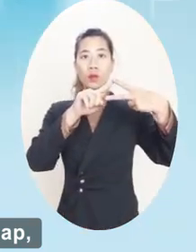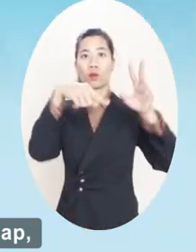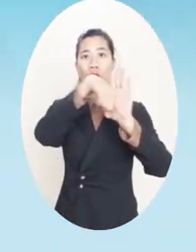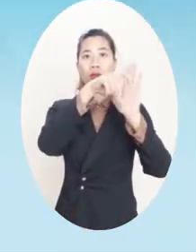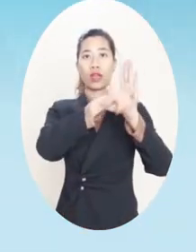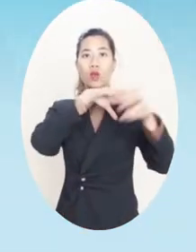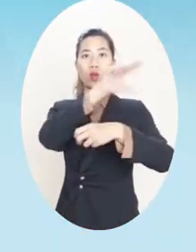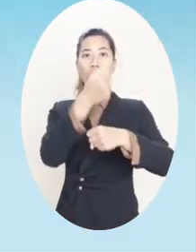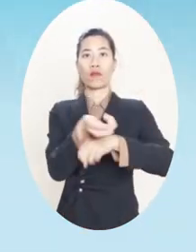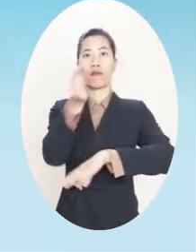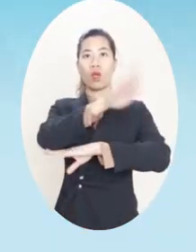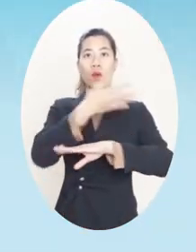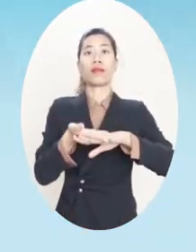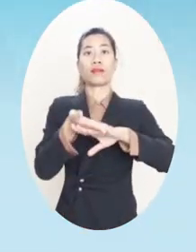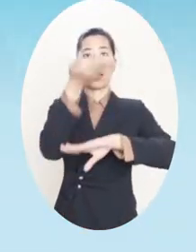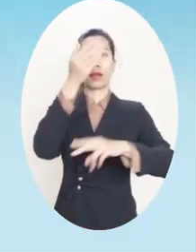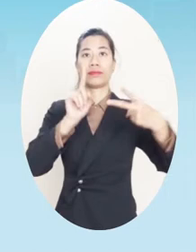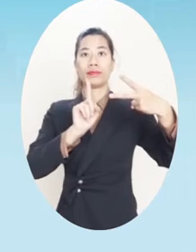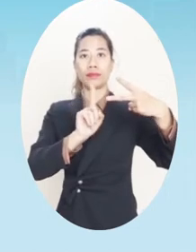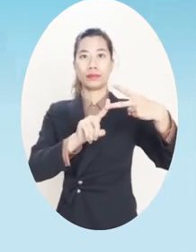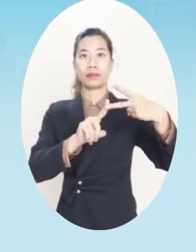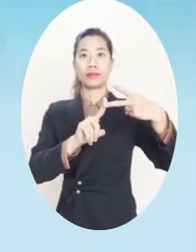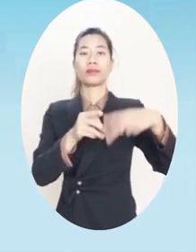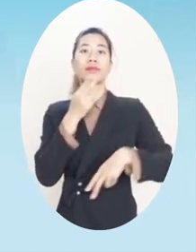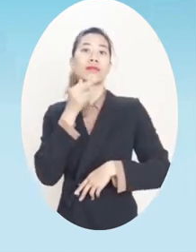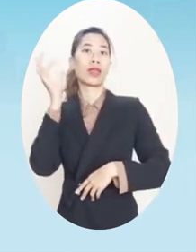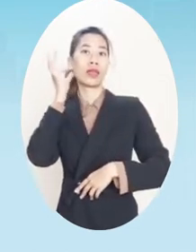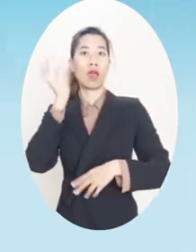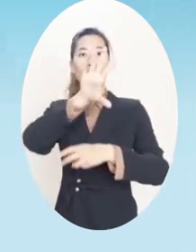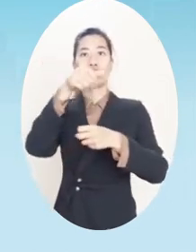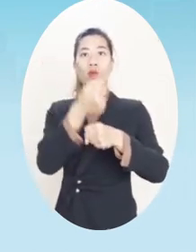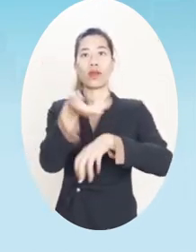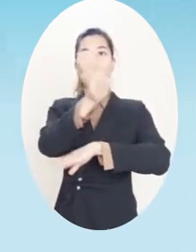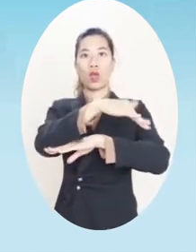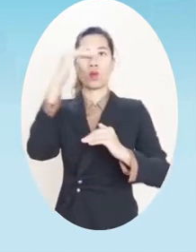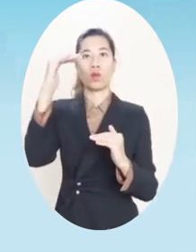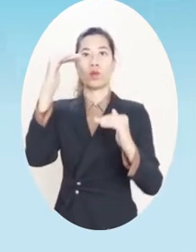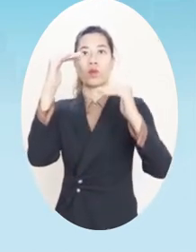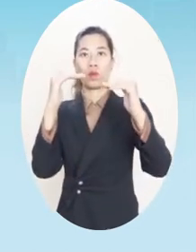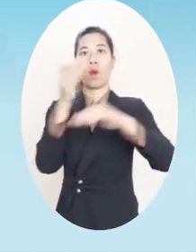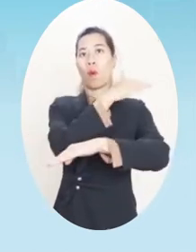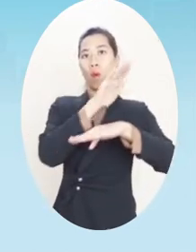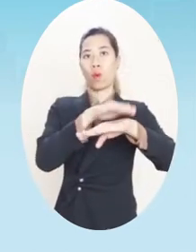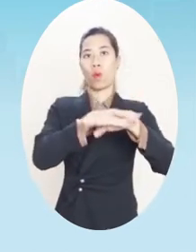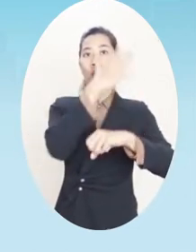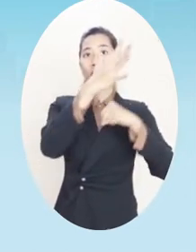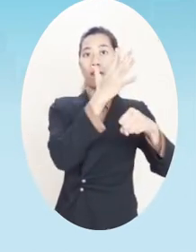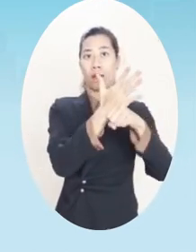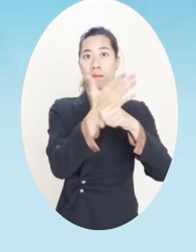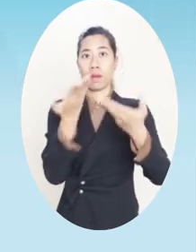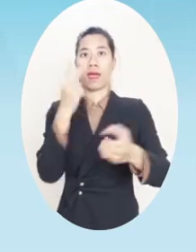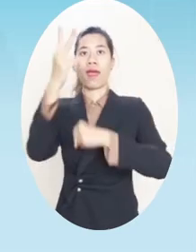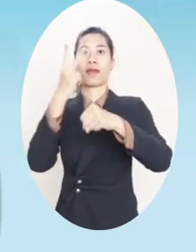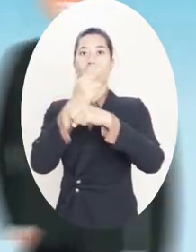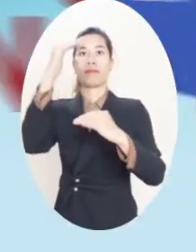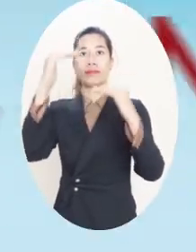theo lộ trình, Bộ luật Lao động năm 2019 thu hẹp dần khoảng cách về tuổi nghỉ hưu giữa nam giới và nữ giới từ 5 năm xuống